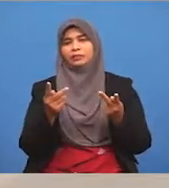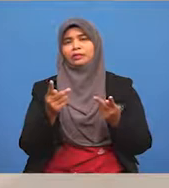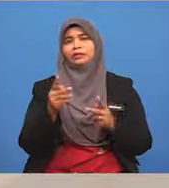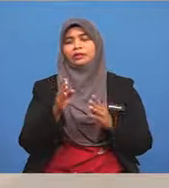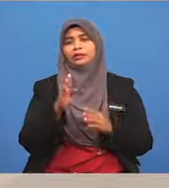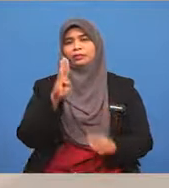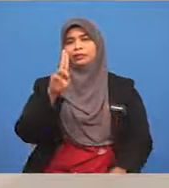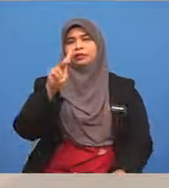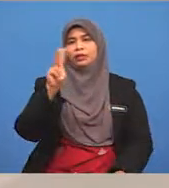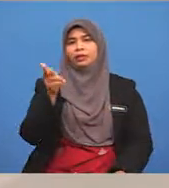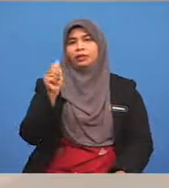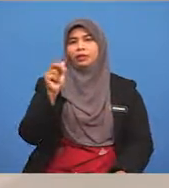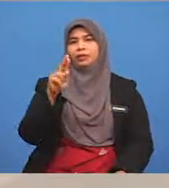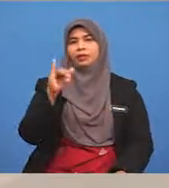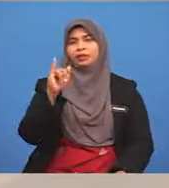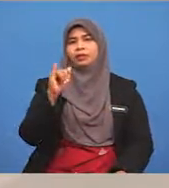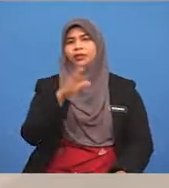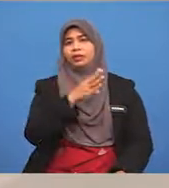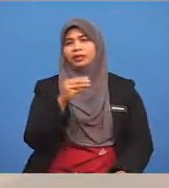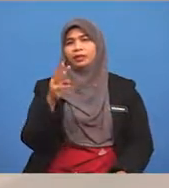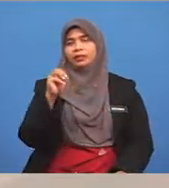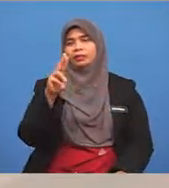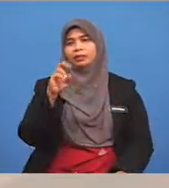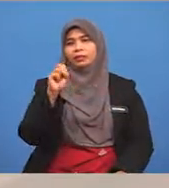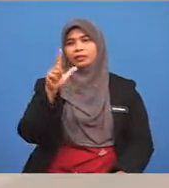Sahih Al-Bukhari dan Sahih Muslim.